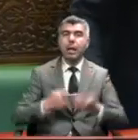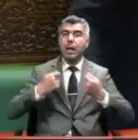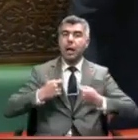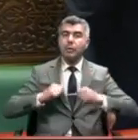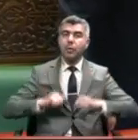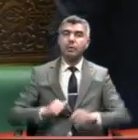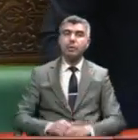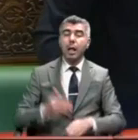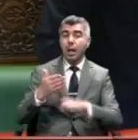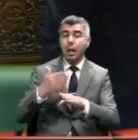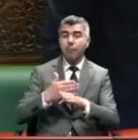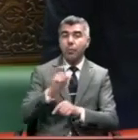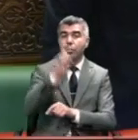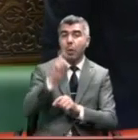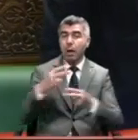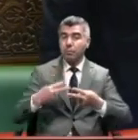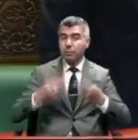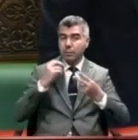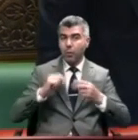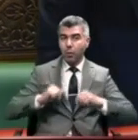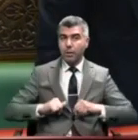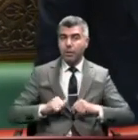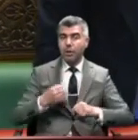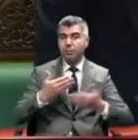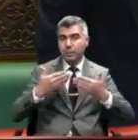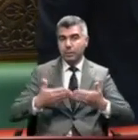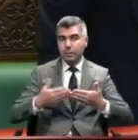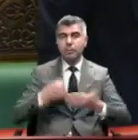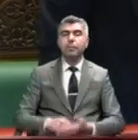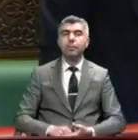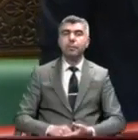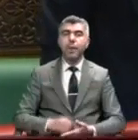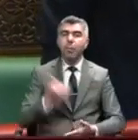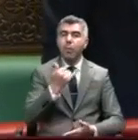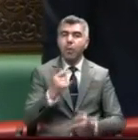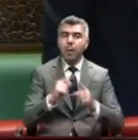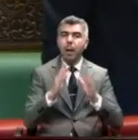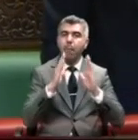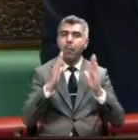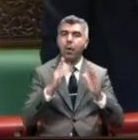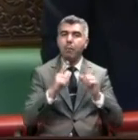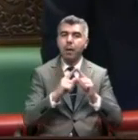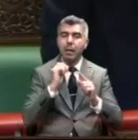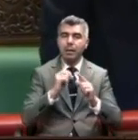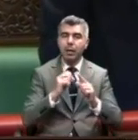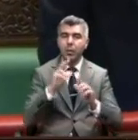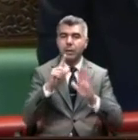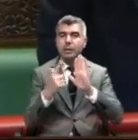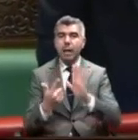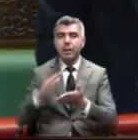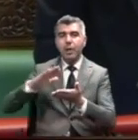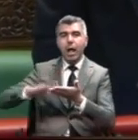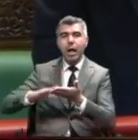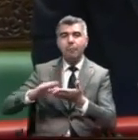السيد الوزير قبل ان اطرح سؤال عليكم سيد الوزير اغتنم هذه الفرصه من اجل تهنئه الفريق الوطني لاقل من 17 سنه على